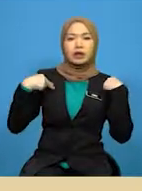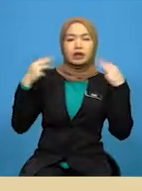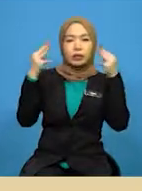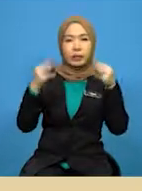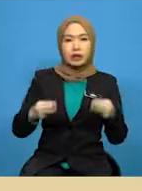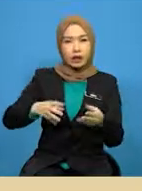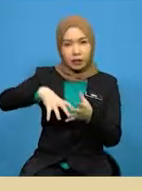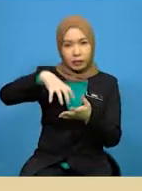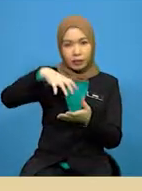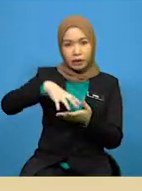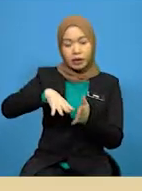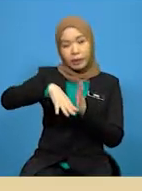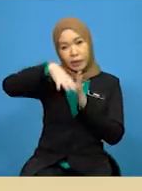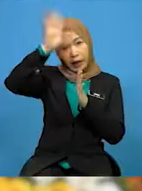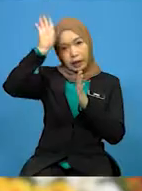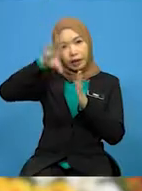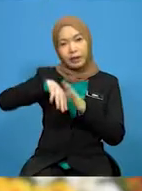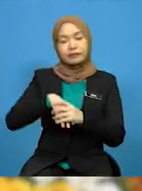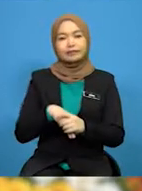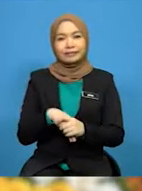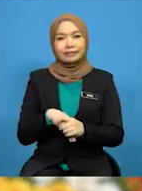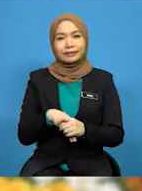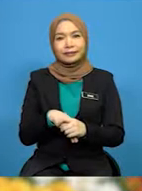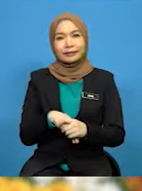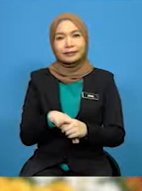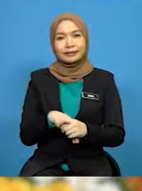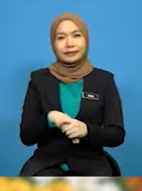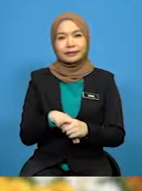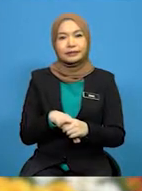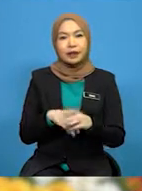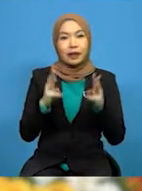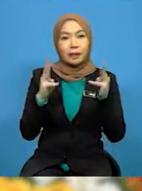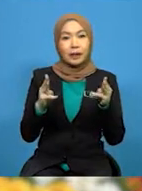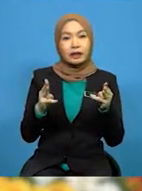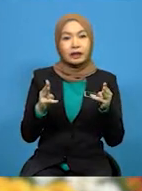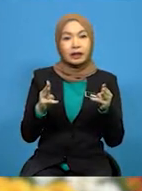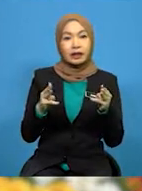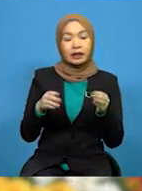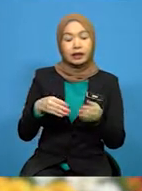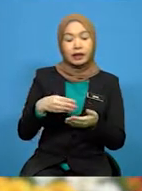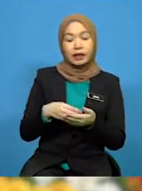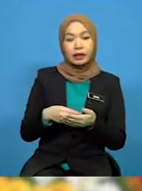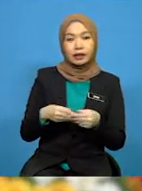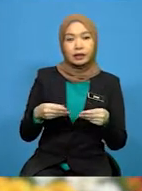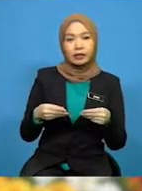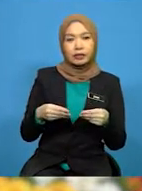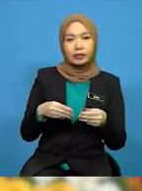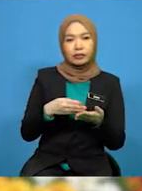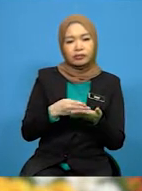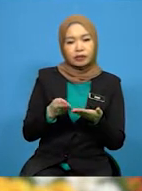benda masyarakat merosot dan kuasa beli masyarakat akan menurun. Keadaan ini menyebabkan kos hari hidup masyarakat akan